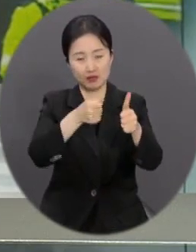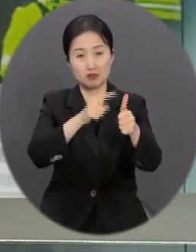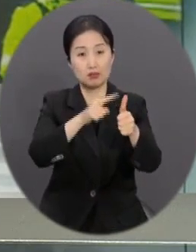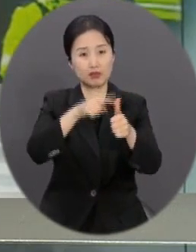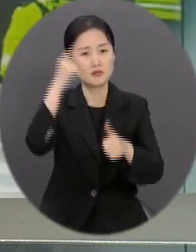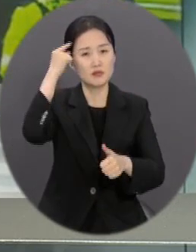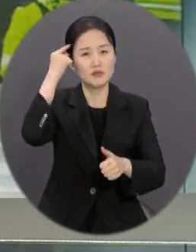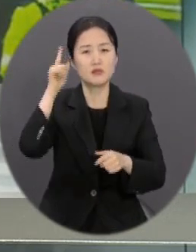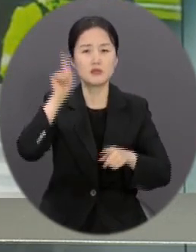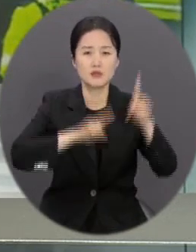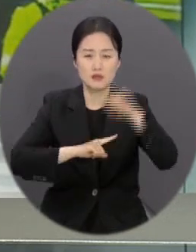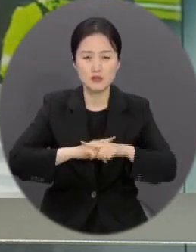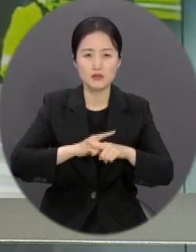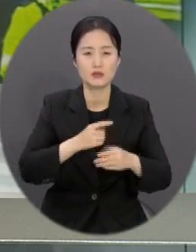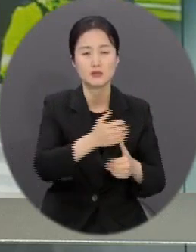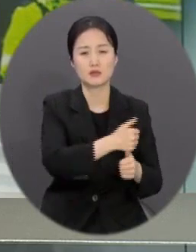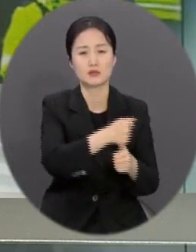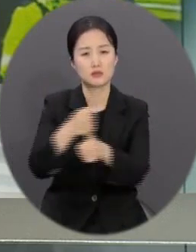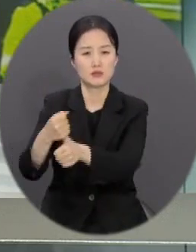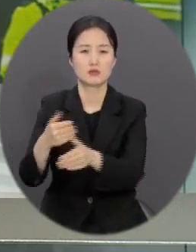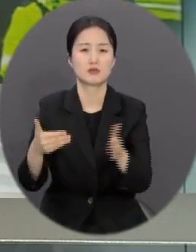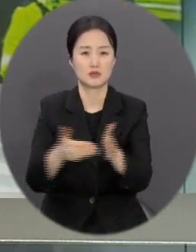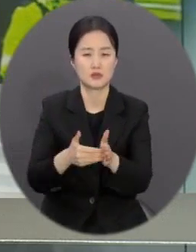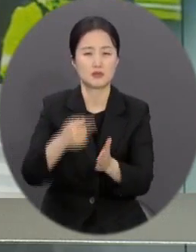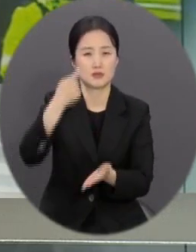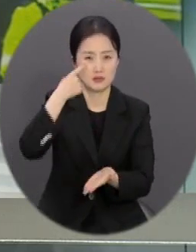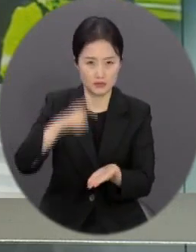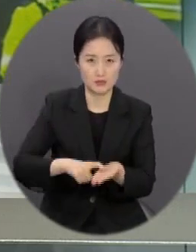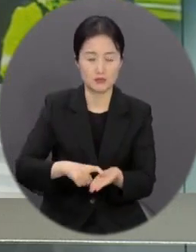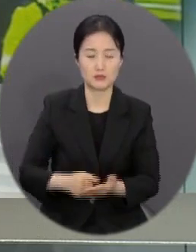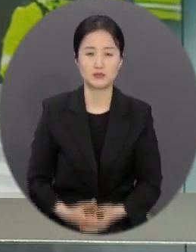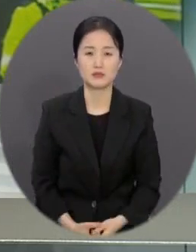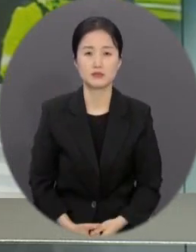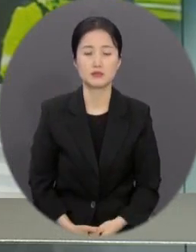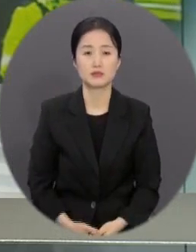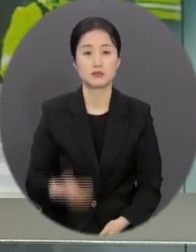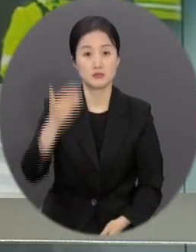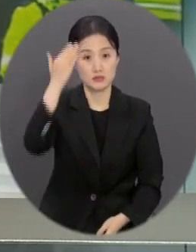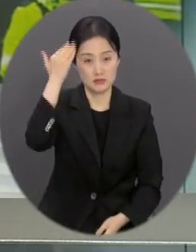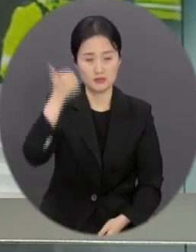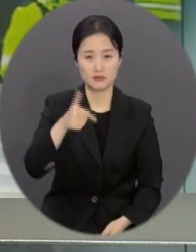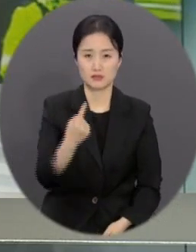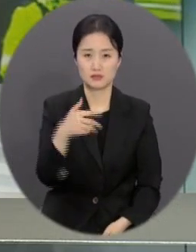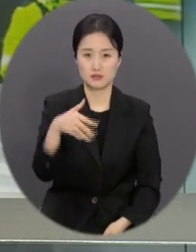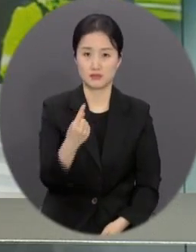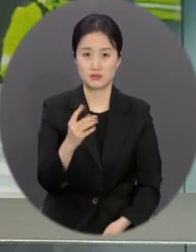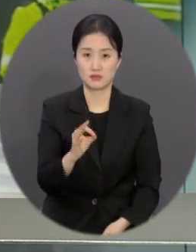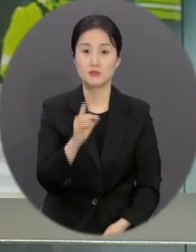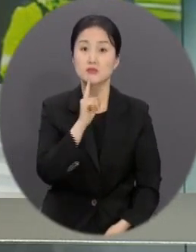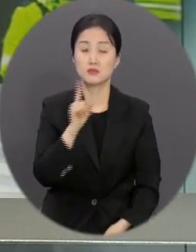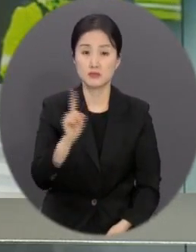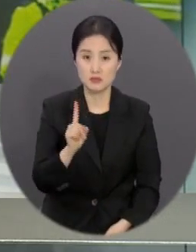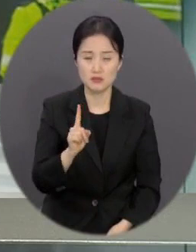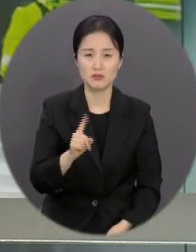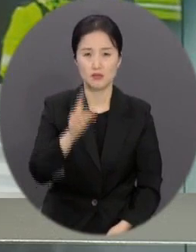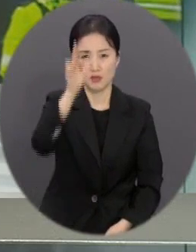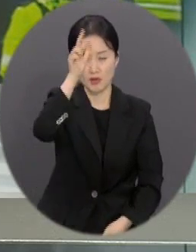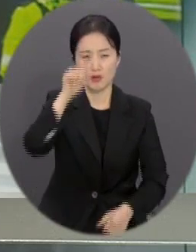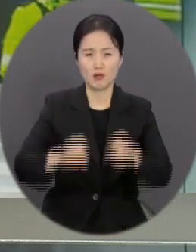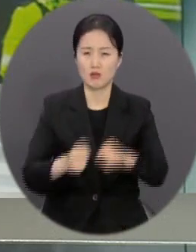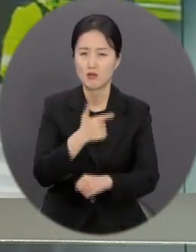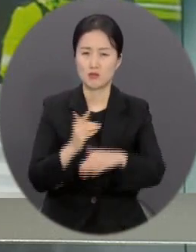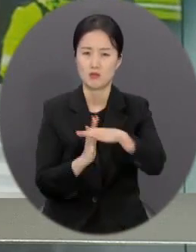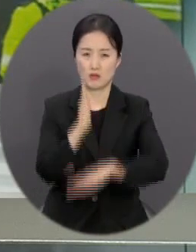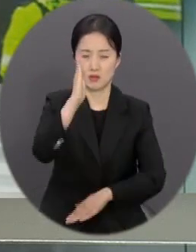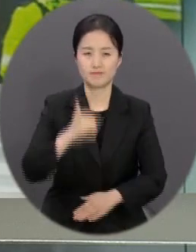뒤 연행되는 일이 발생했습니다. 한국노총은 경찰의 명백한 과잉 진압이라며 즉각 반발한 뒤